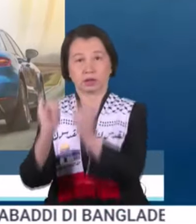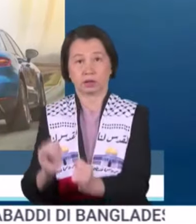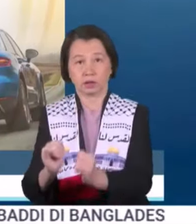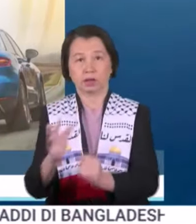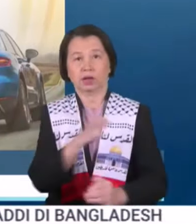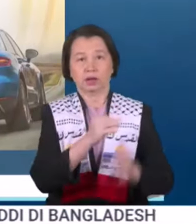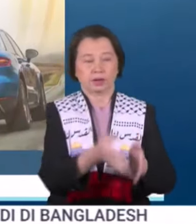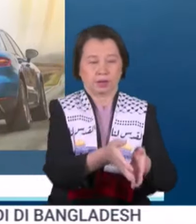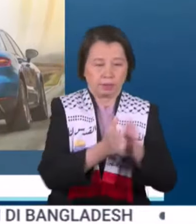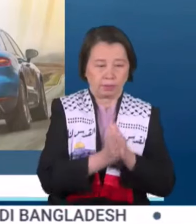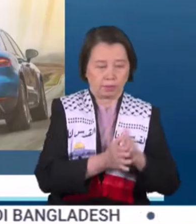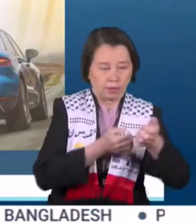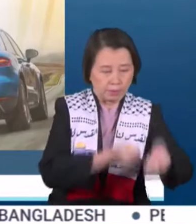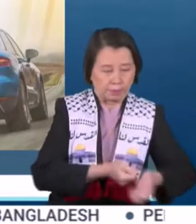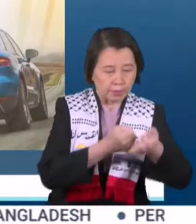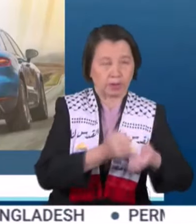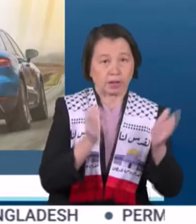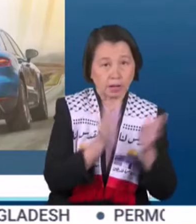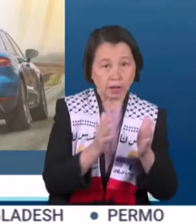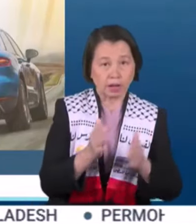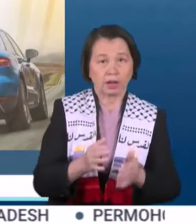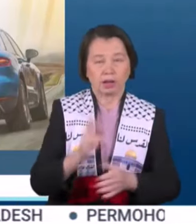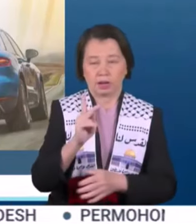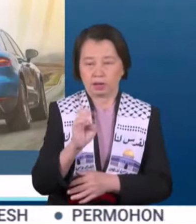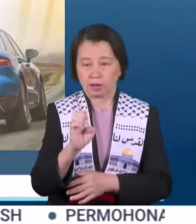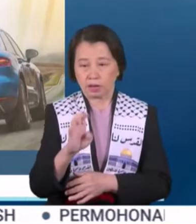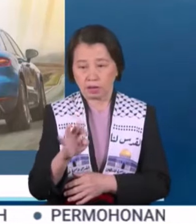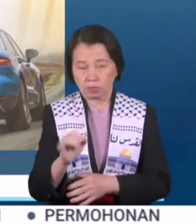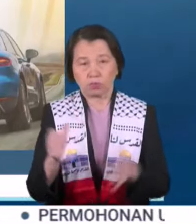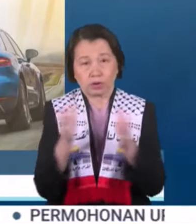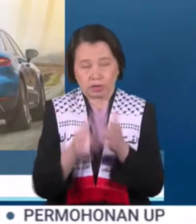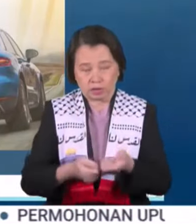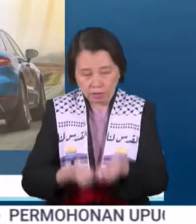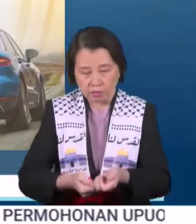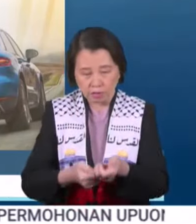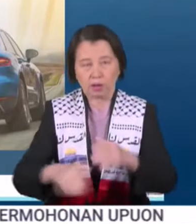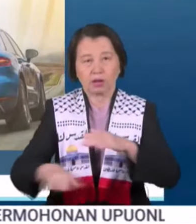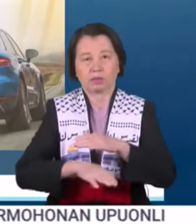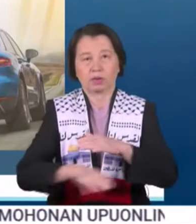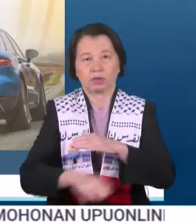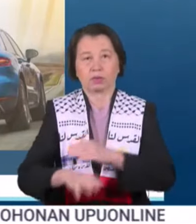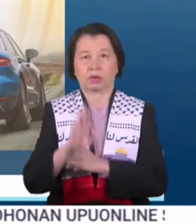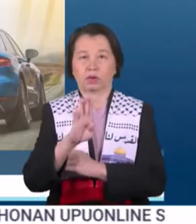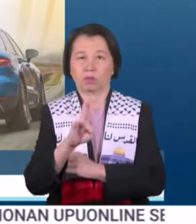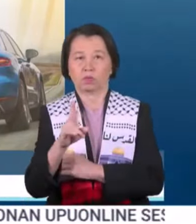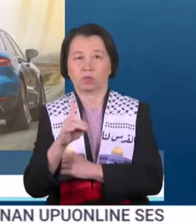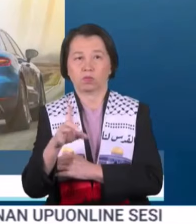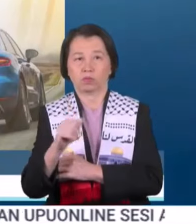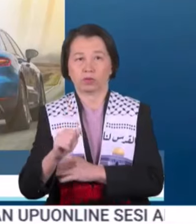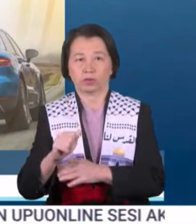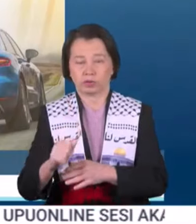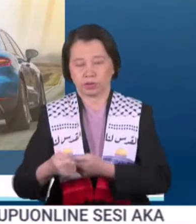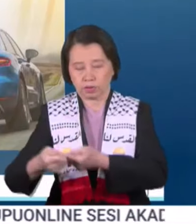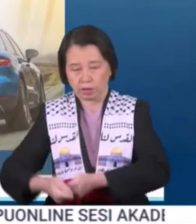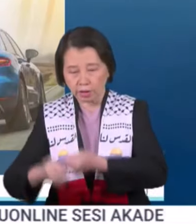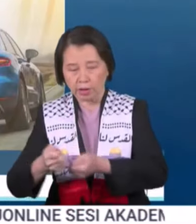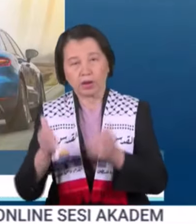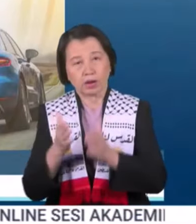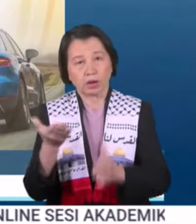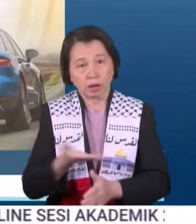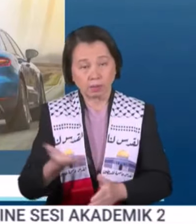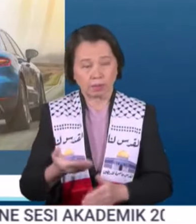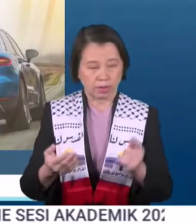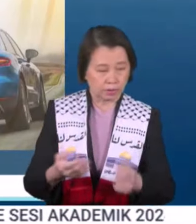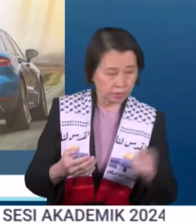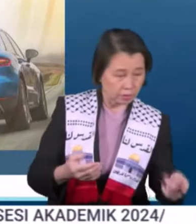Manakala permohonan bagi petani kecil dan pekebun kecil di bawah kategori Budi Agri Commodity, penerima yang layak bagi kedua-dua